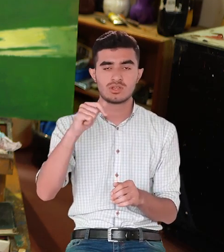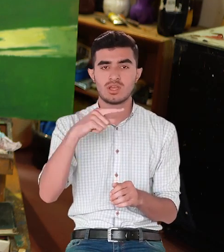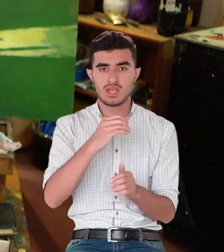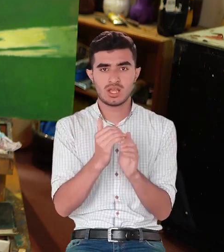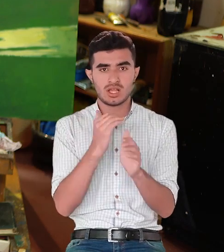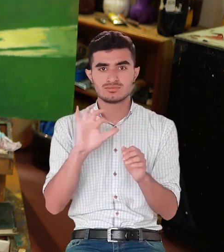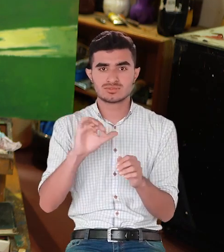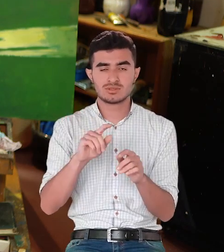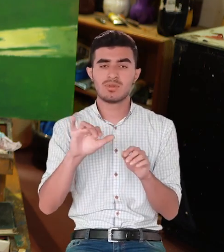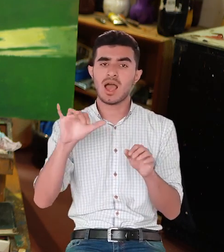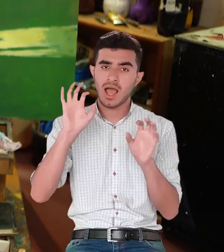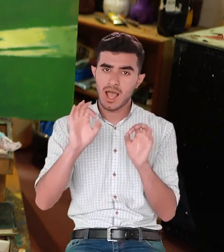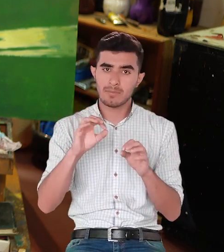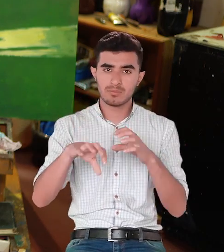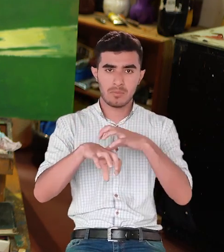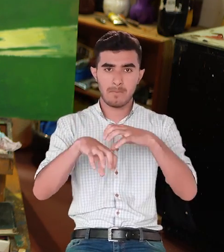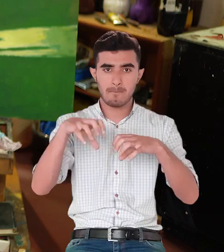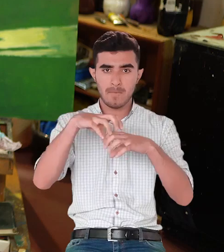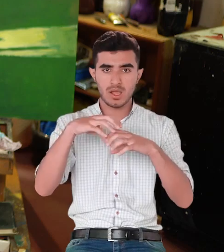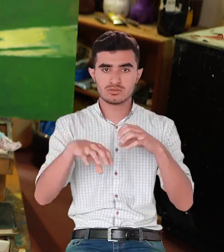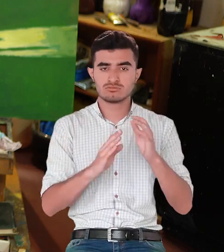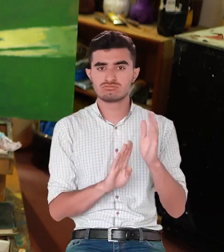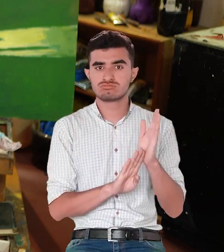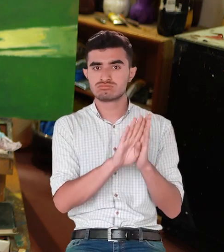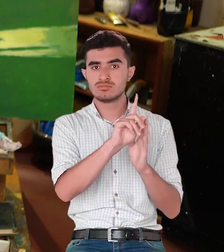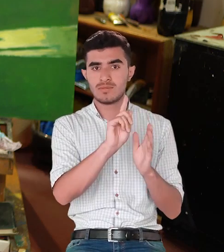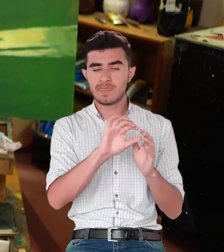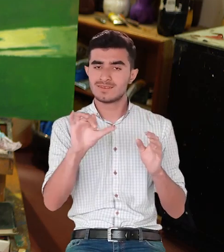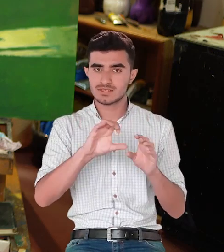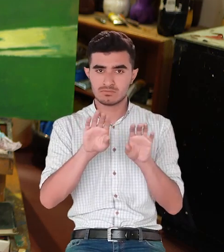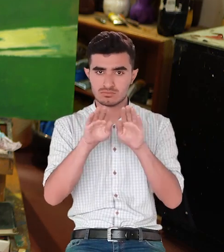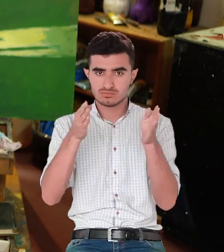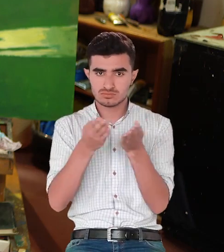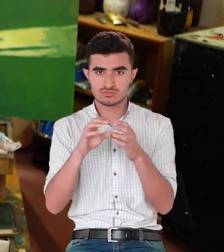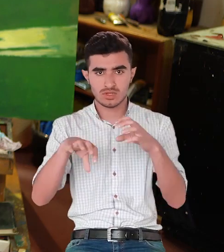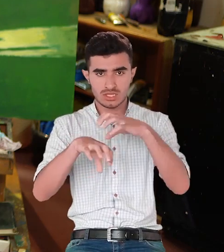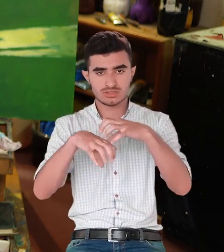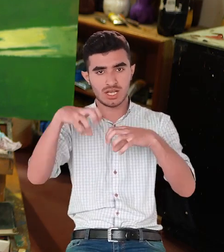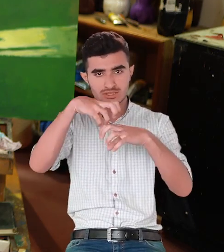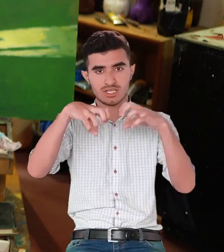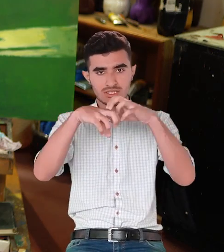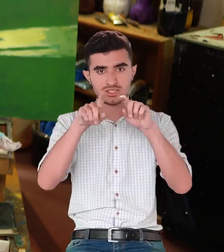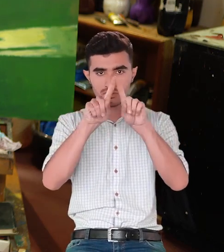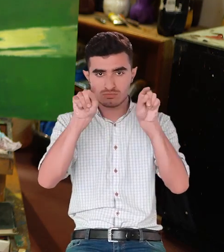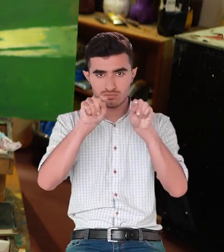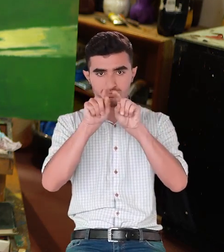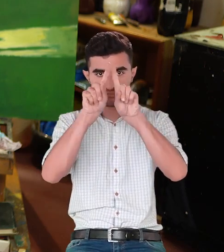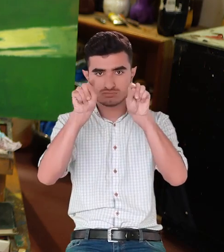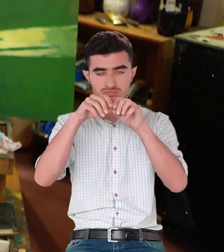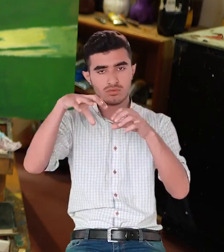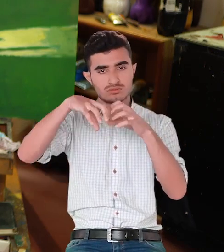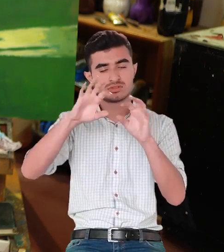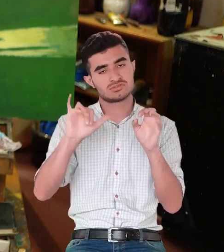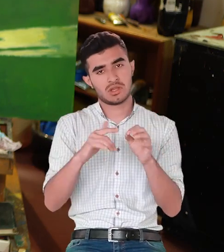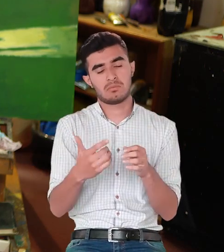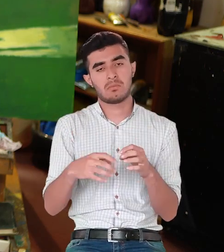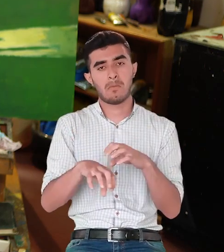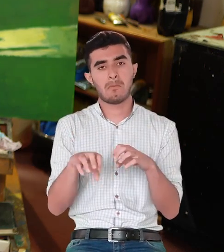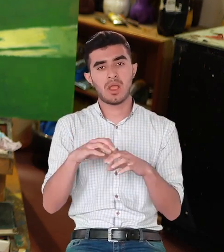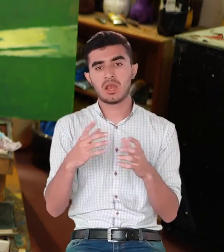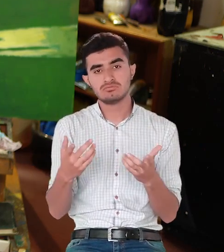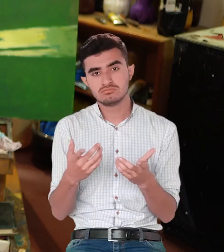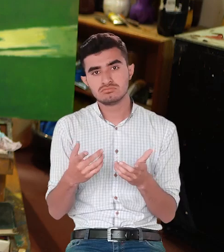چلے جاتے ہیں. ملٹی سٹوری بلڈنگ بن. ٹرک ہے اونچا ہو جاتا ہے, کار جو ہے وہ چھوٹی ہو